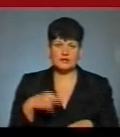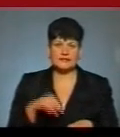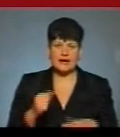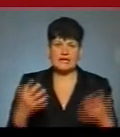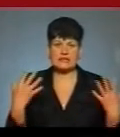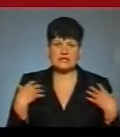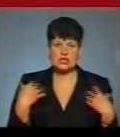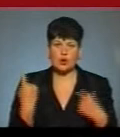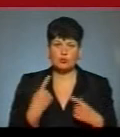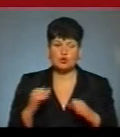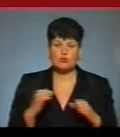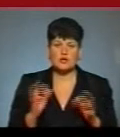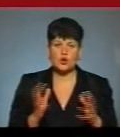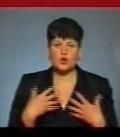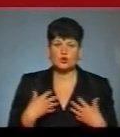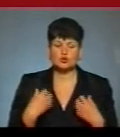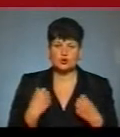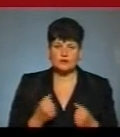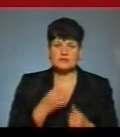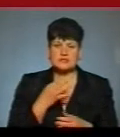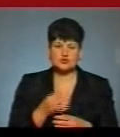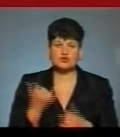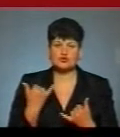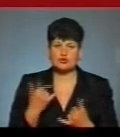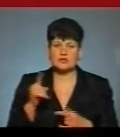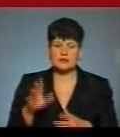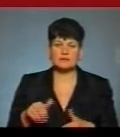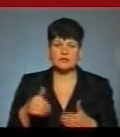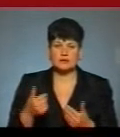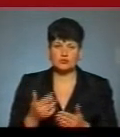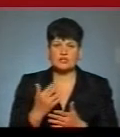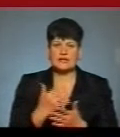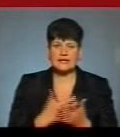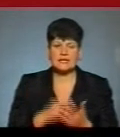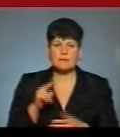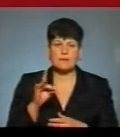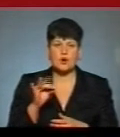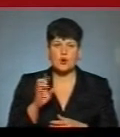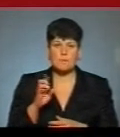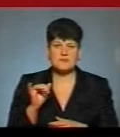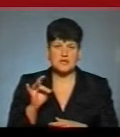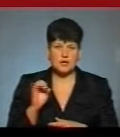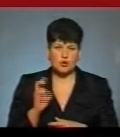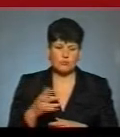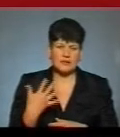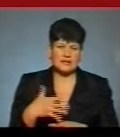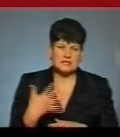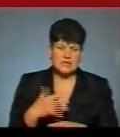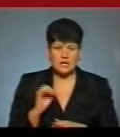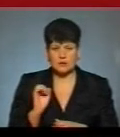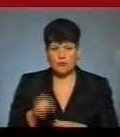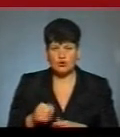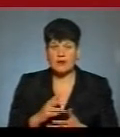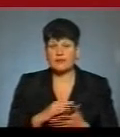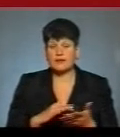начальник обласного управління охорони здоров'я. Повідомили, що вони там сьогодні дадуть якусь кількість пробірок, десь 50, може він казав. А